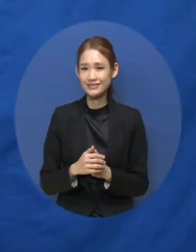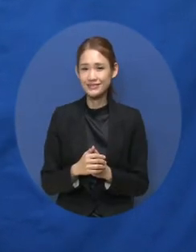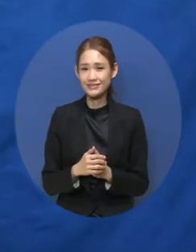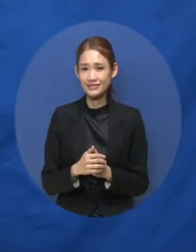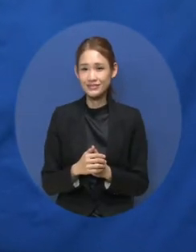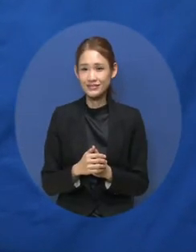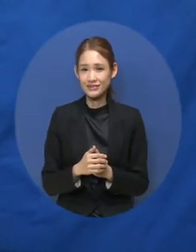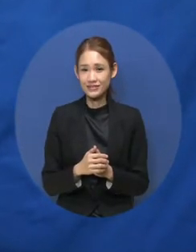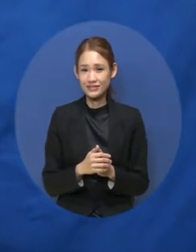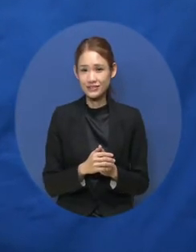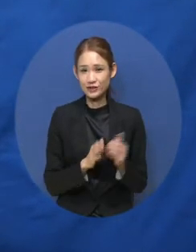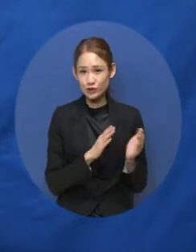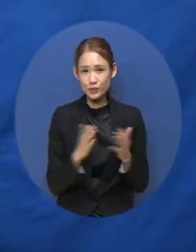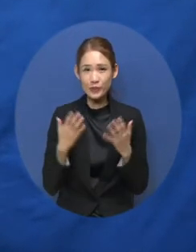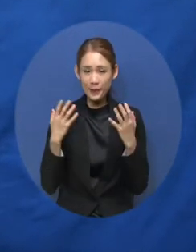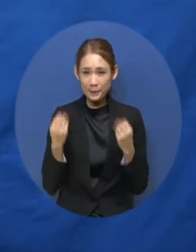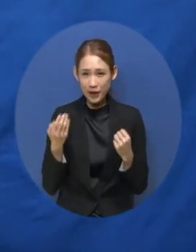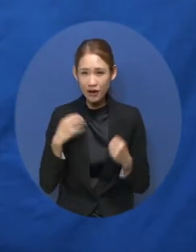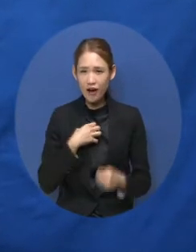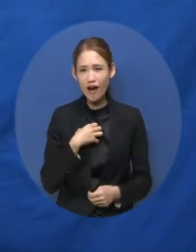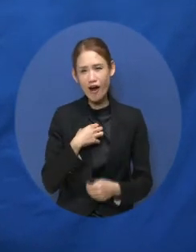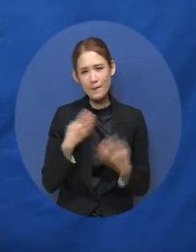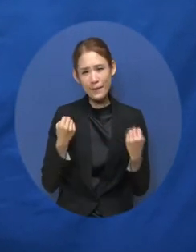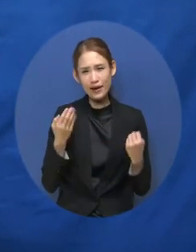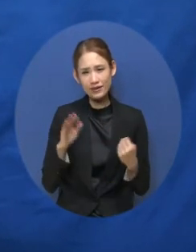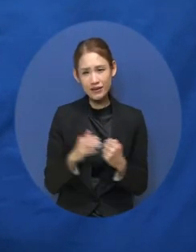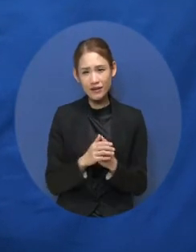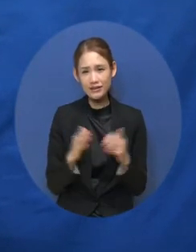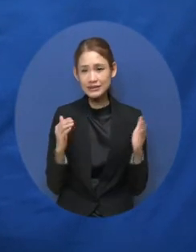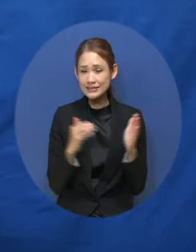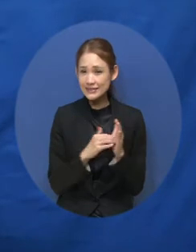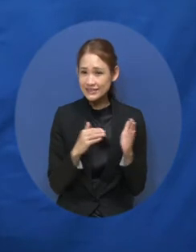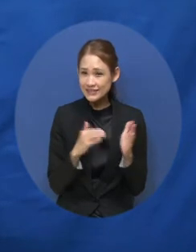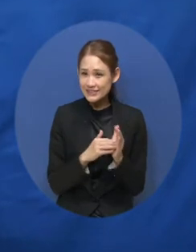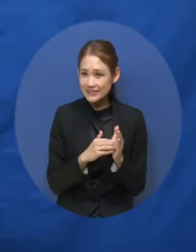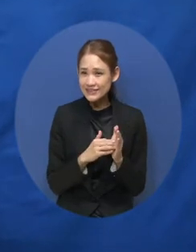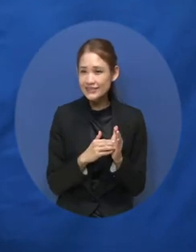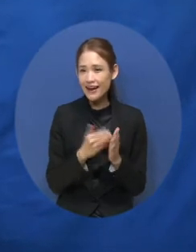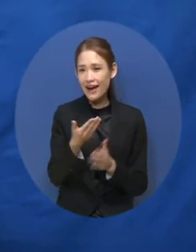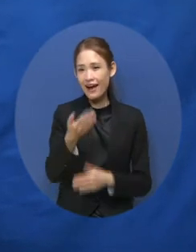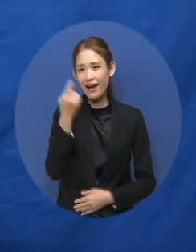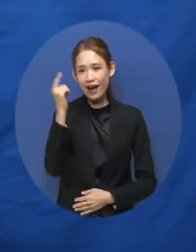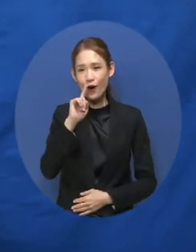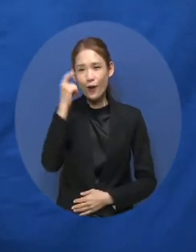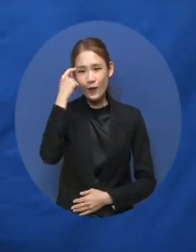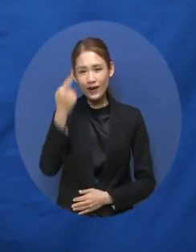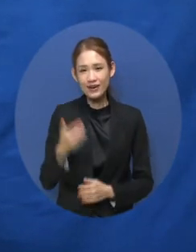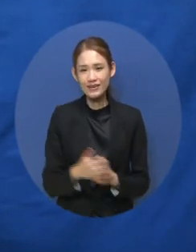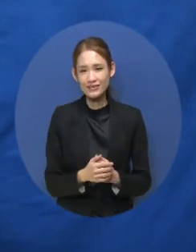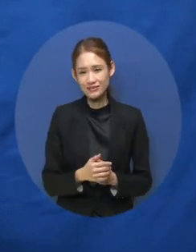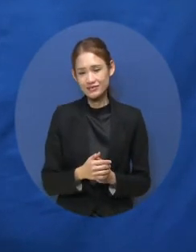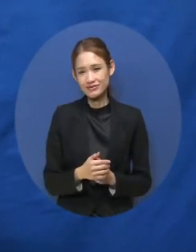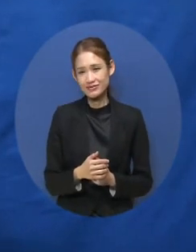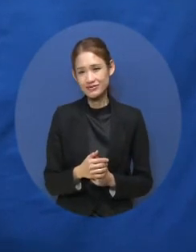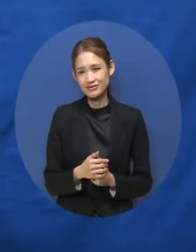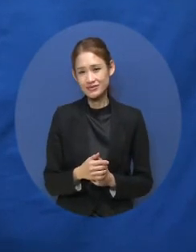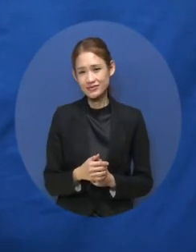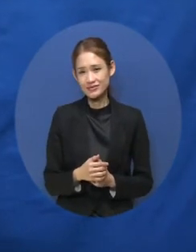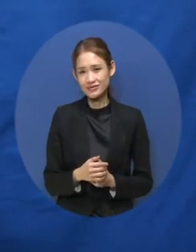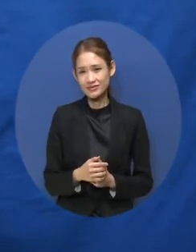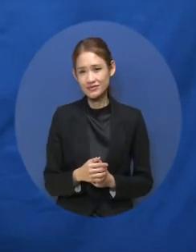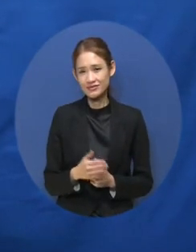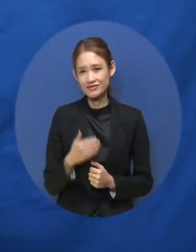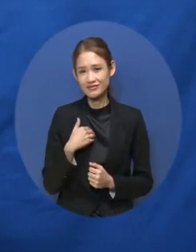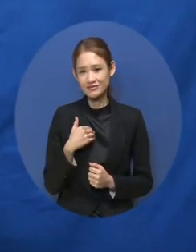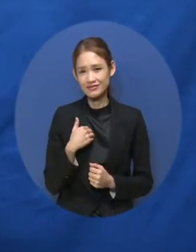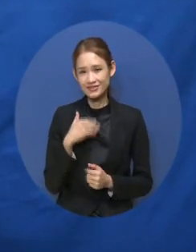준비 나름 많이 하셨는데 그래도 네. 걱정 많으셨잖아요. 근데 어떤 것 같으세요? 그래도